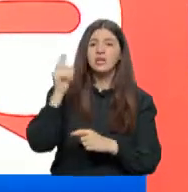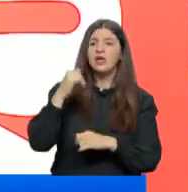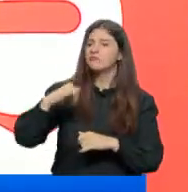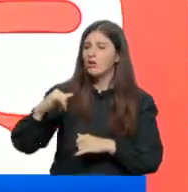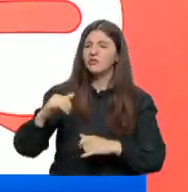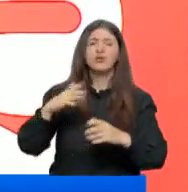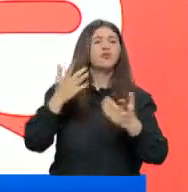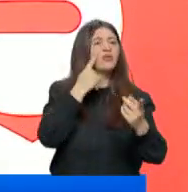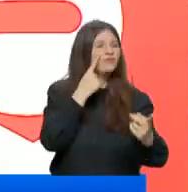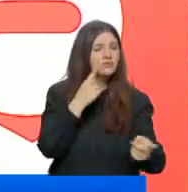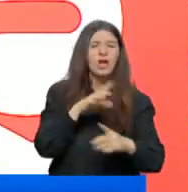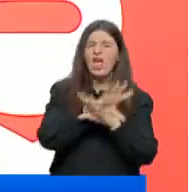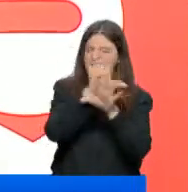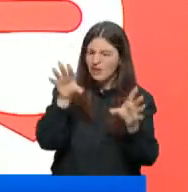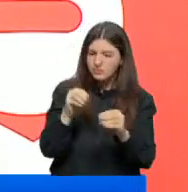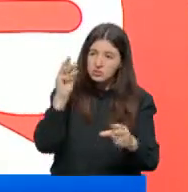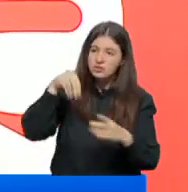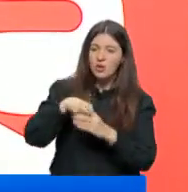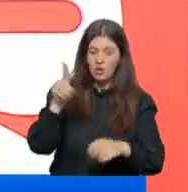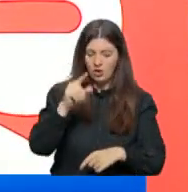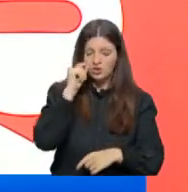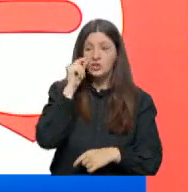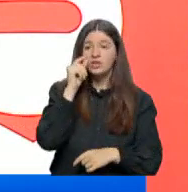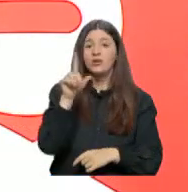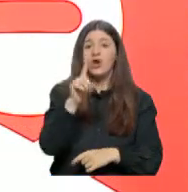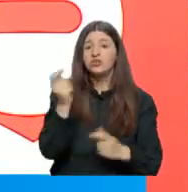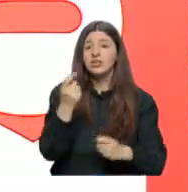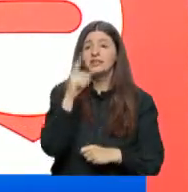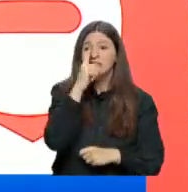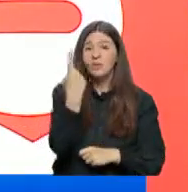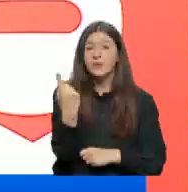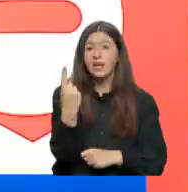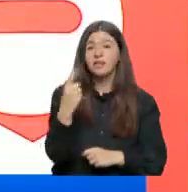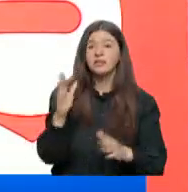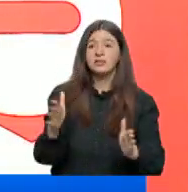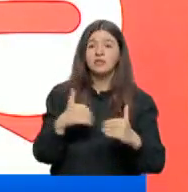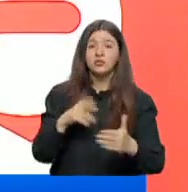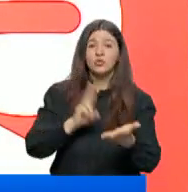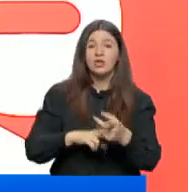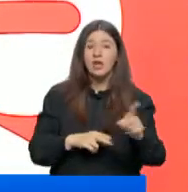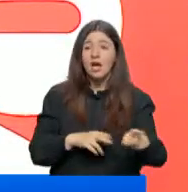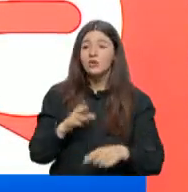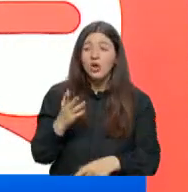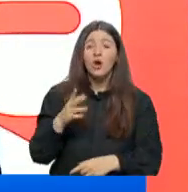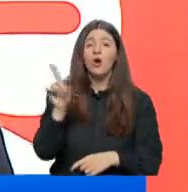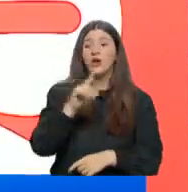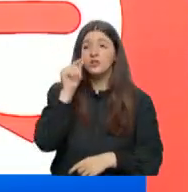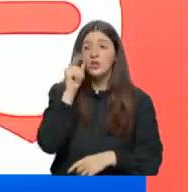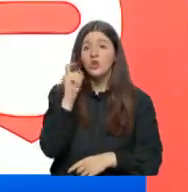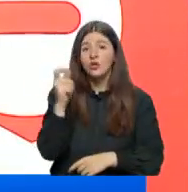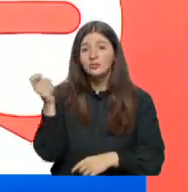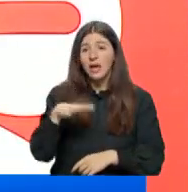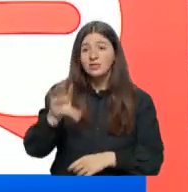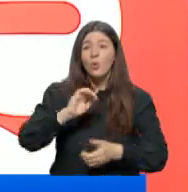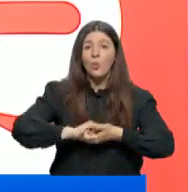yandaşı, kamu sendikaları, şu bu. Her 10 kişiden, her 10 çalışandan sadece bir tanesi sendikalı. Dolayısıyla 10 kişiden 9'u